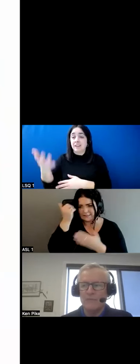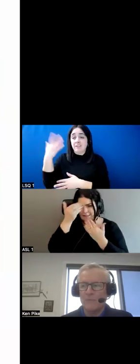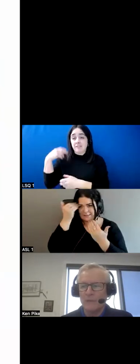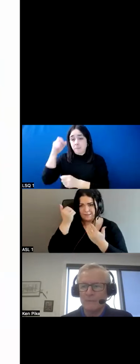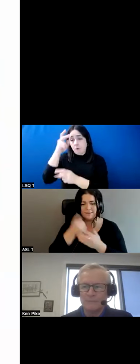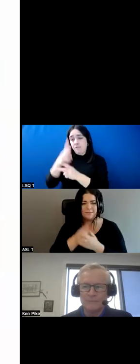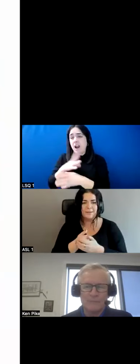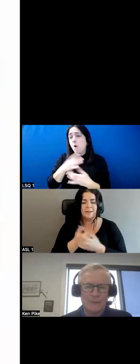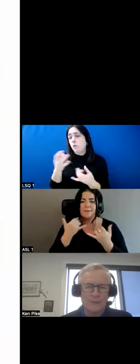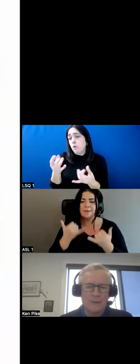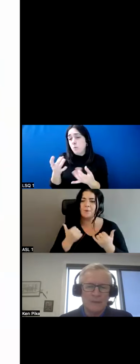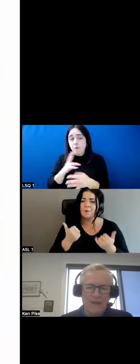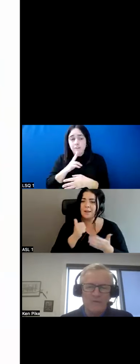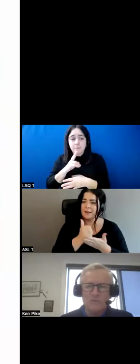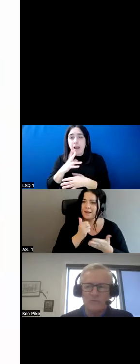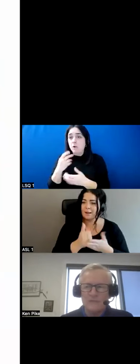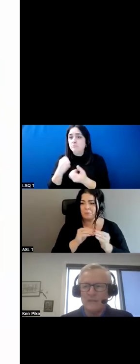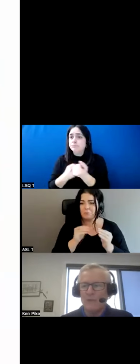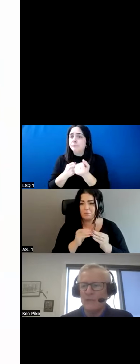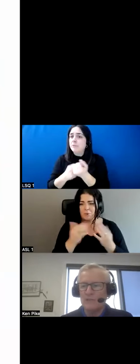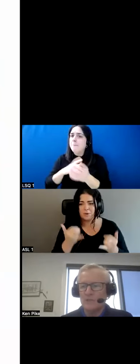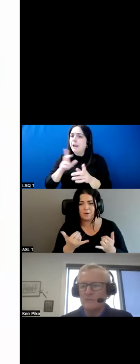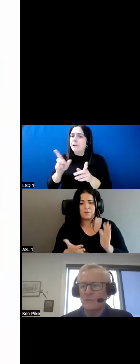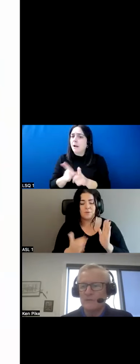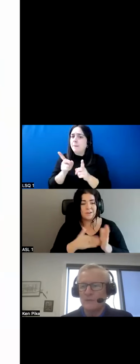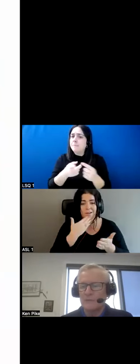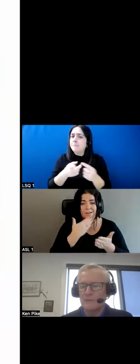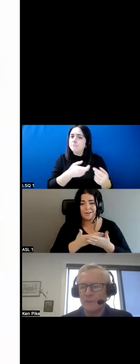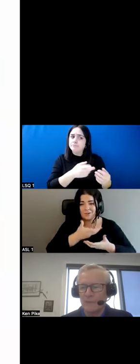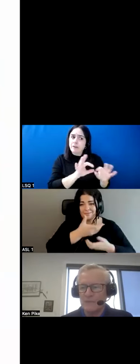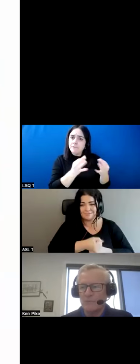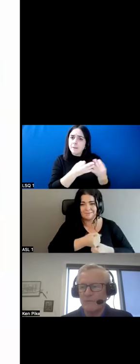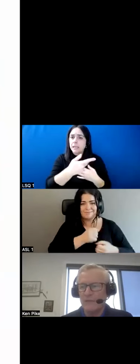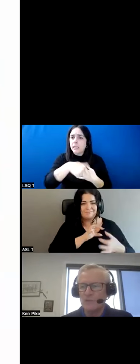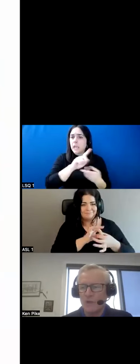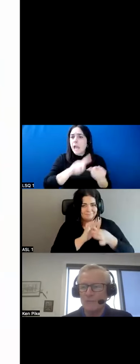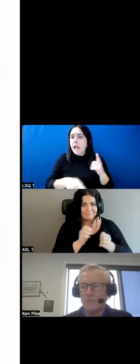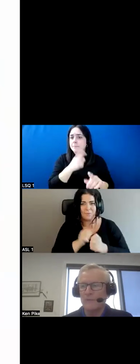mais on a pu l'aider de manière informelle.